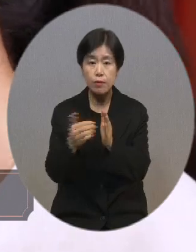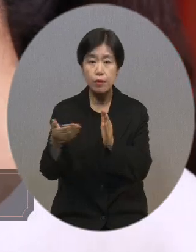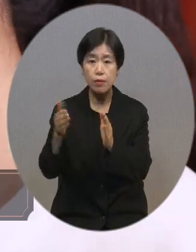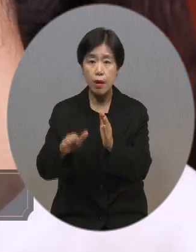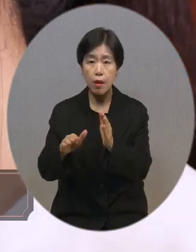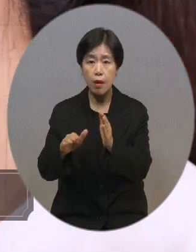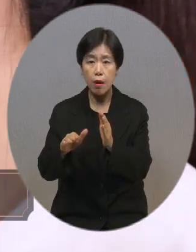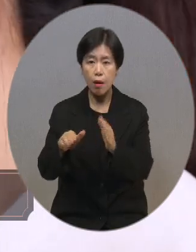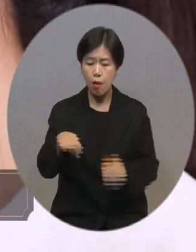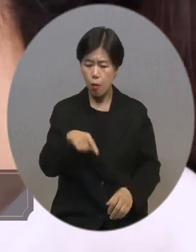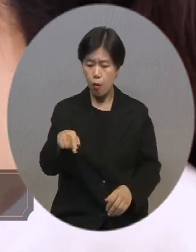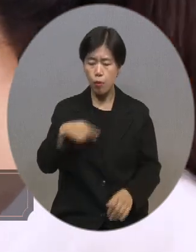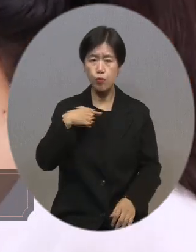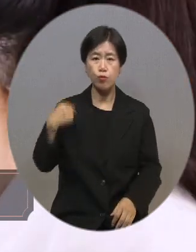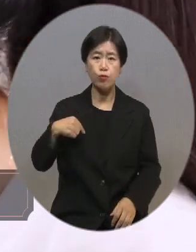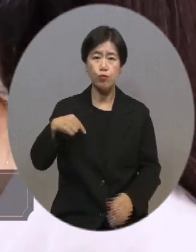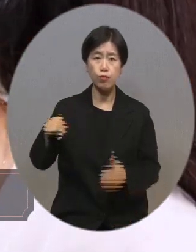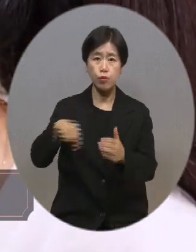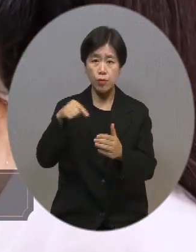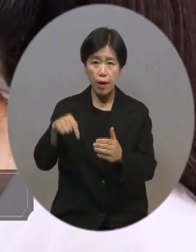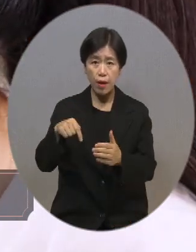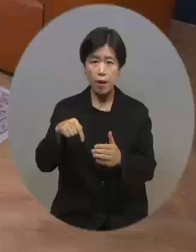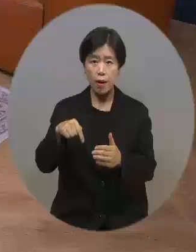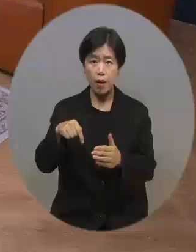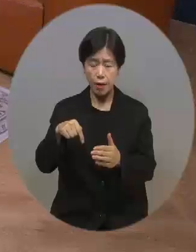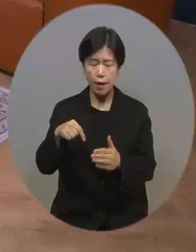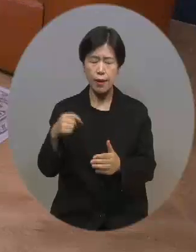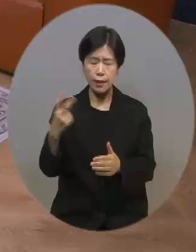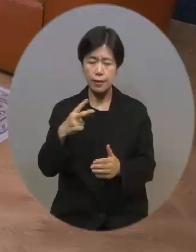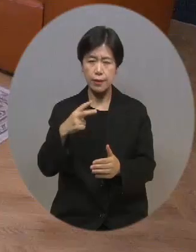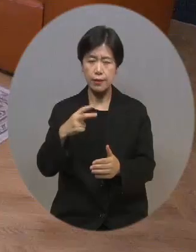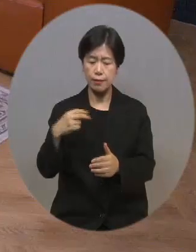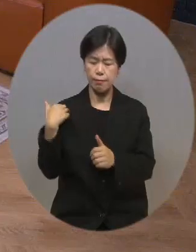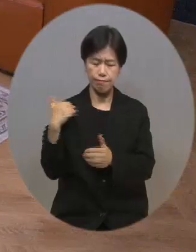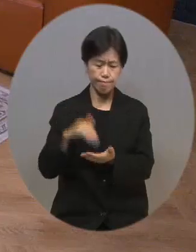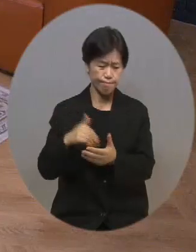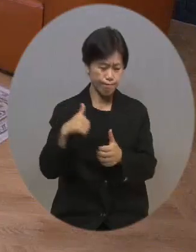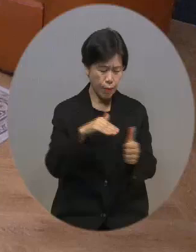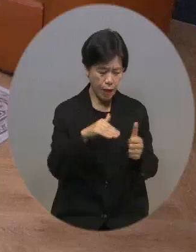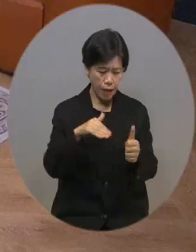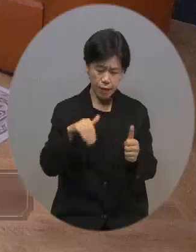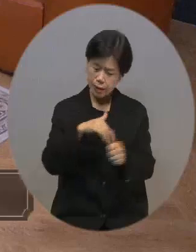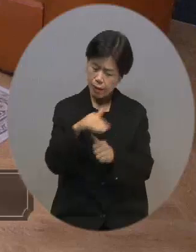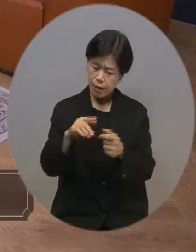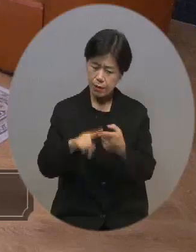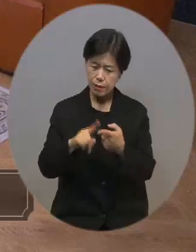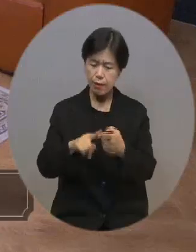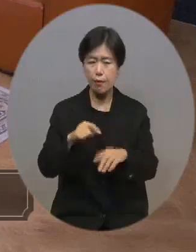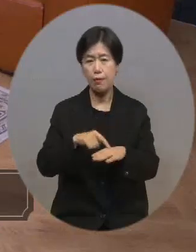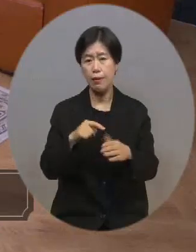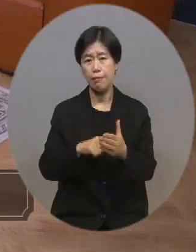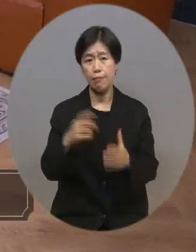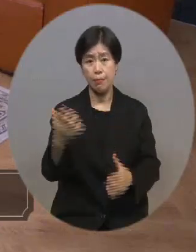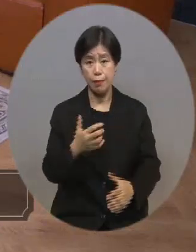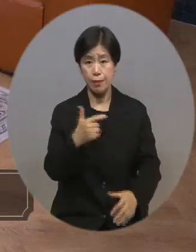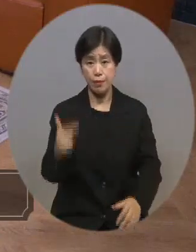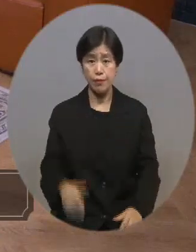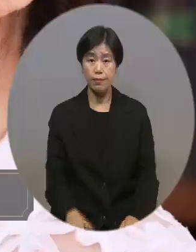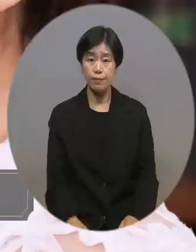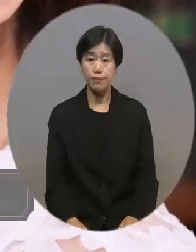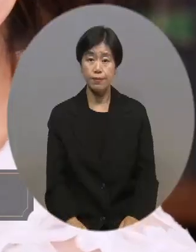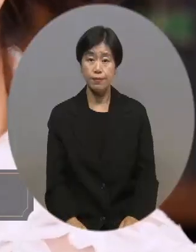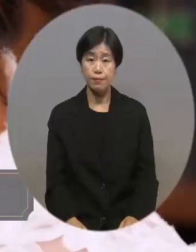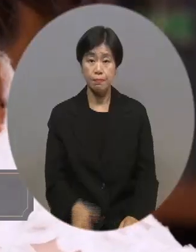일단 넘어오고 너무 많이 잊고 산 것 같아요. 안타까운 일입니다. 국제사회도 많이 접촉을 하실 거예요. 아무래도